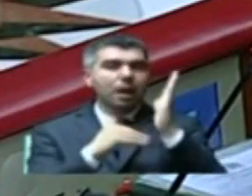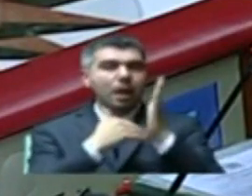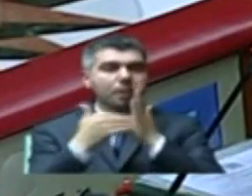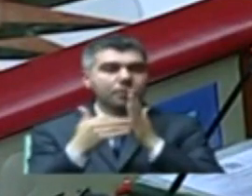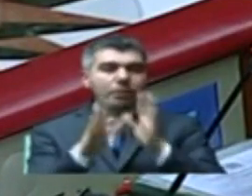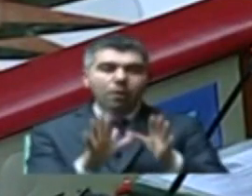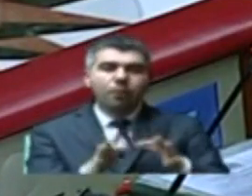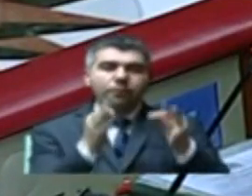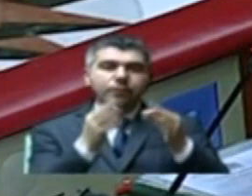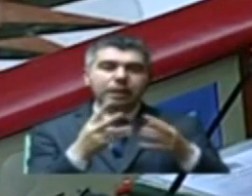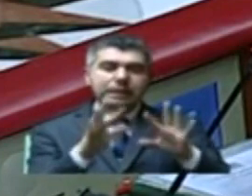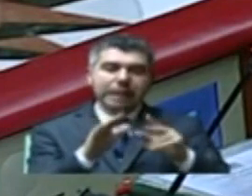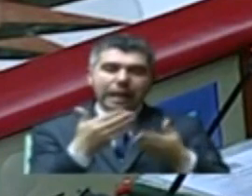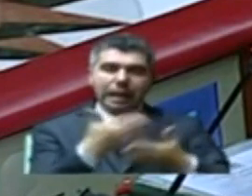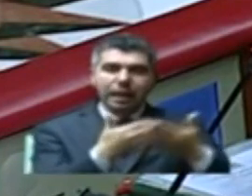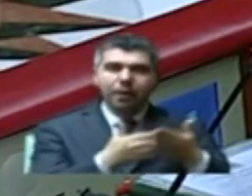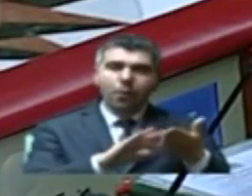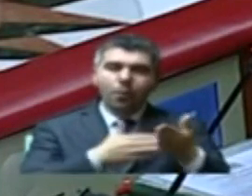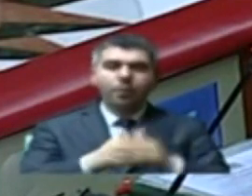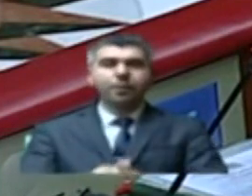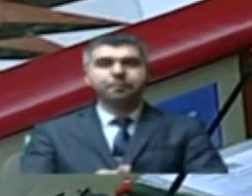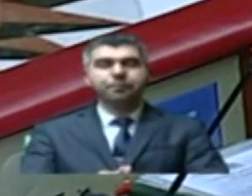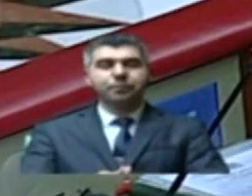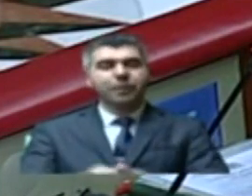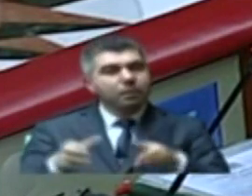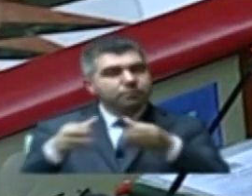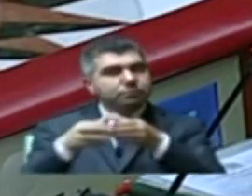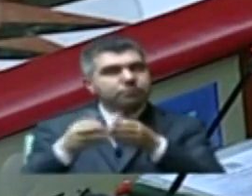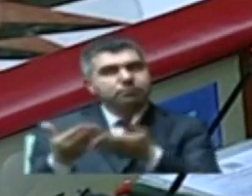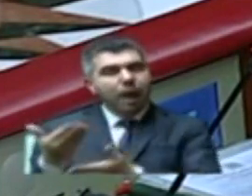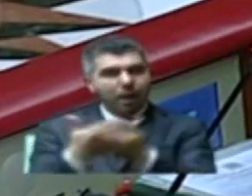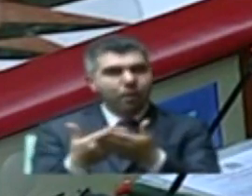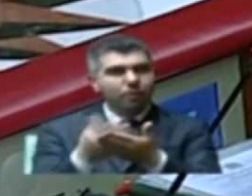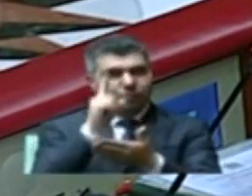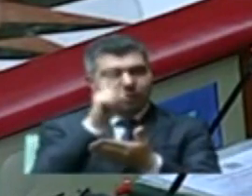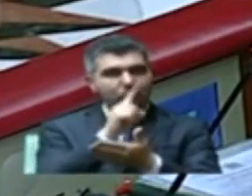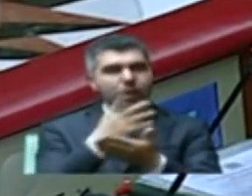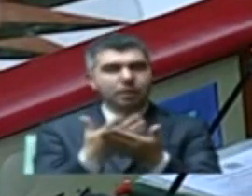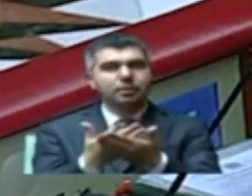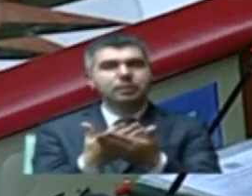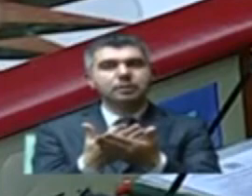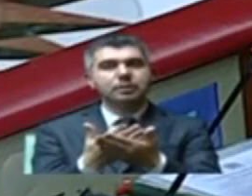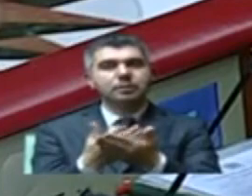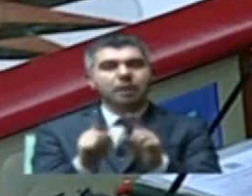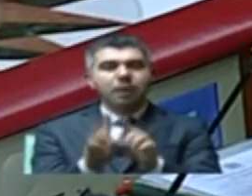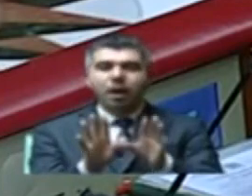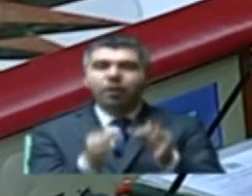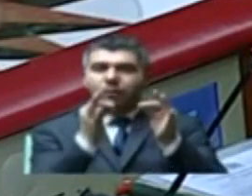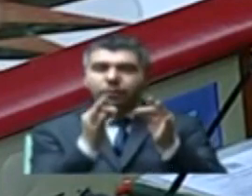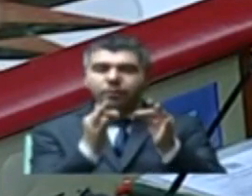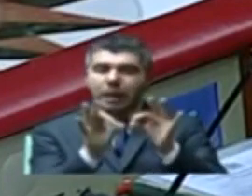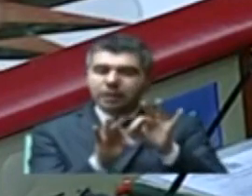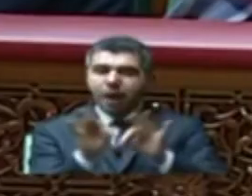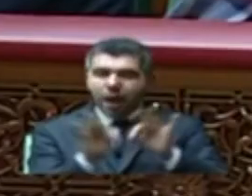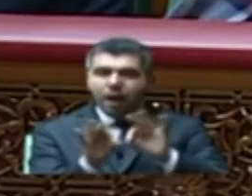التشخيص الكامل، ولكن مع الشركاء ديالنا كنحاولوا أن تكون عندنا حلول كيف ما قلتي